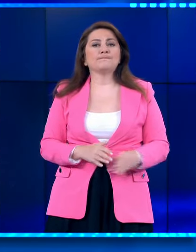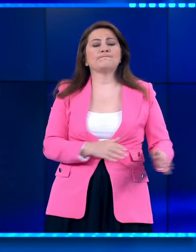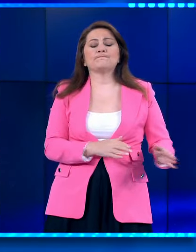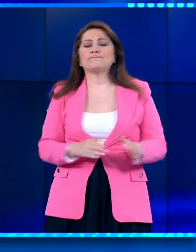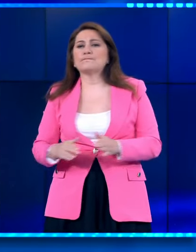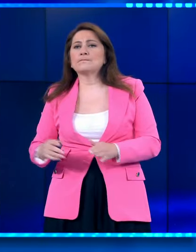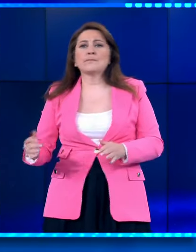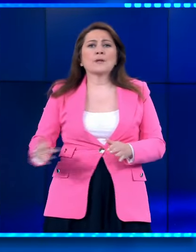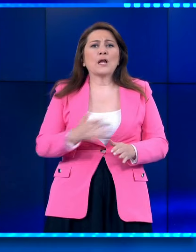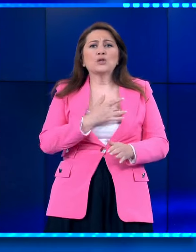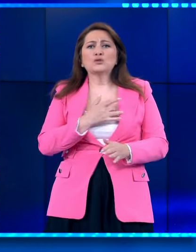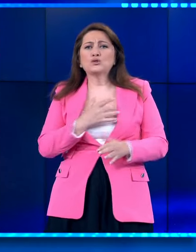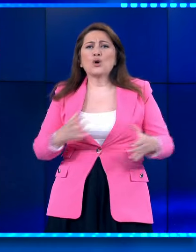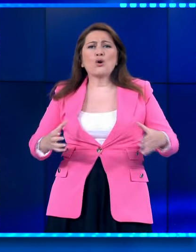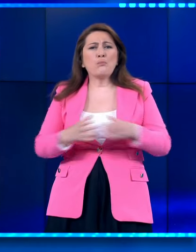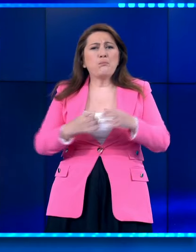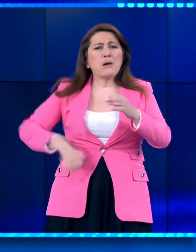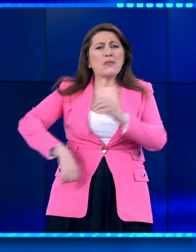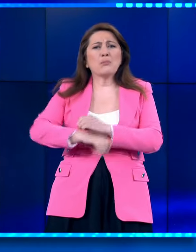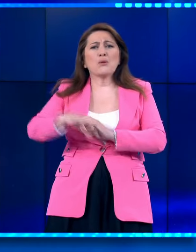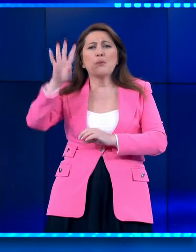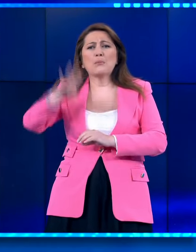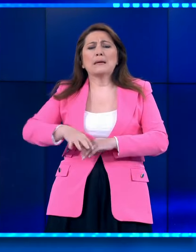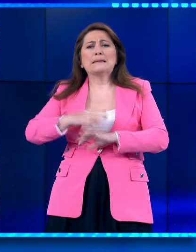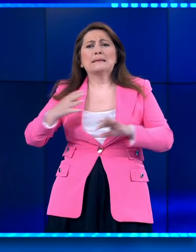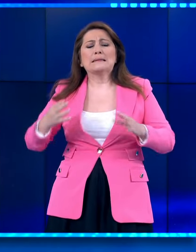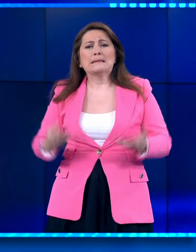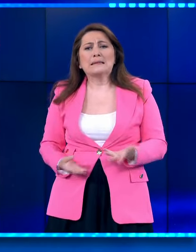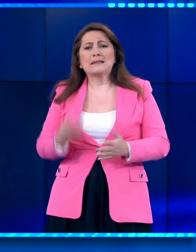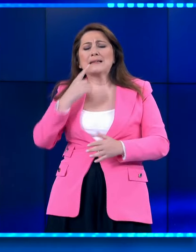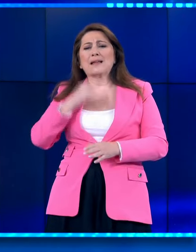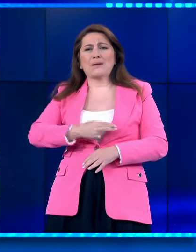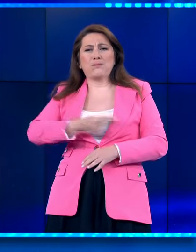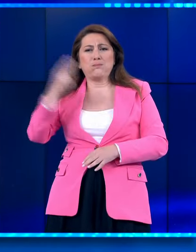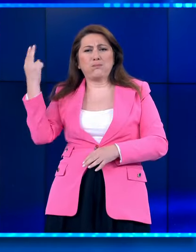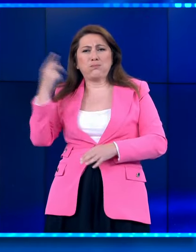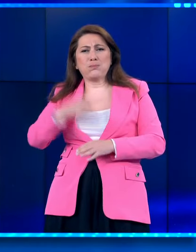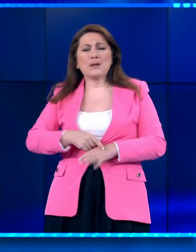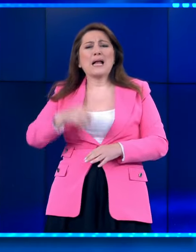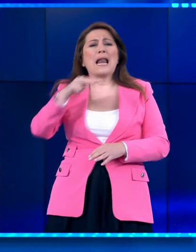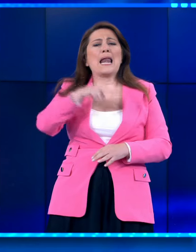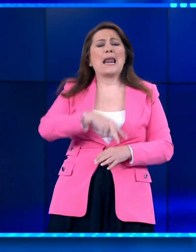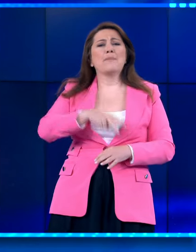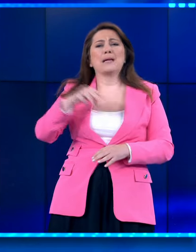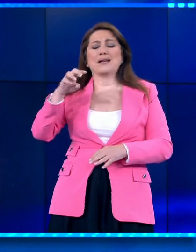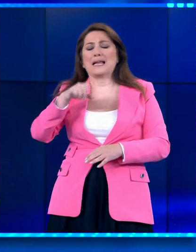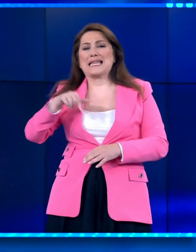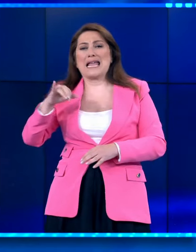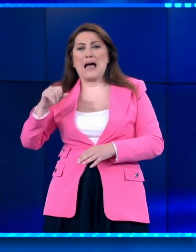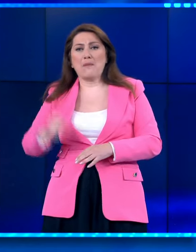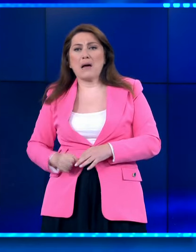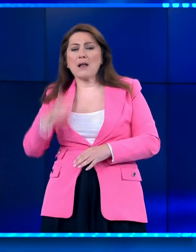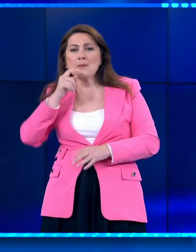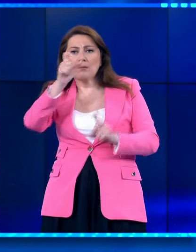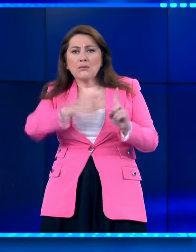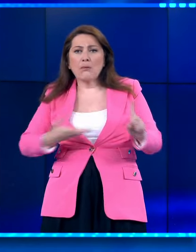Σοκ στην Μπαρτσελώνα προκάλεσε η είδηση ότι ο πατέρας του στάρ του Euro 2024, Λαμίλ Γιαμάλ, μαχαιρώθηκε μετά από